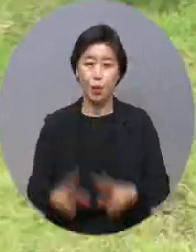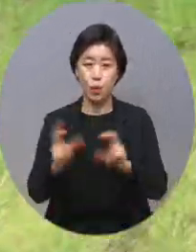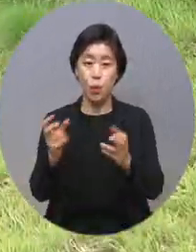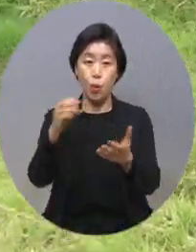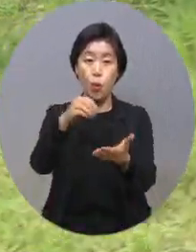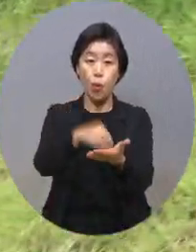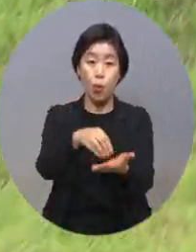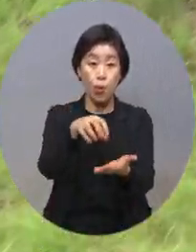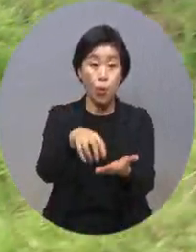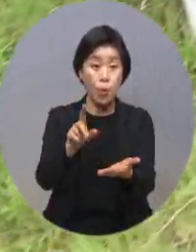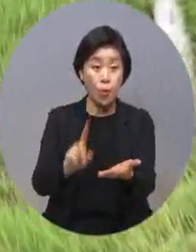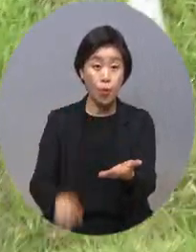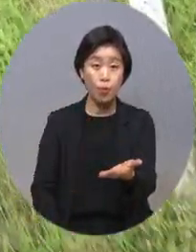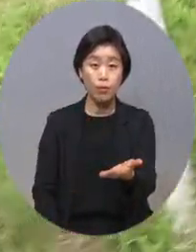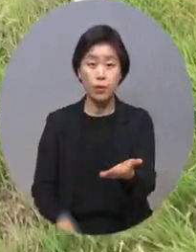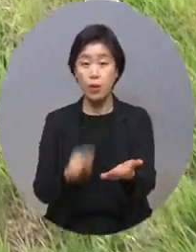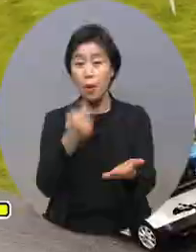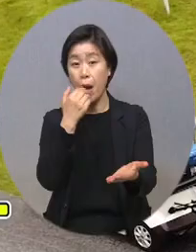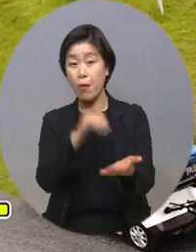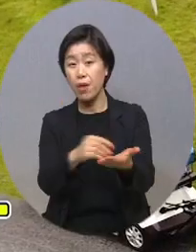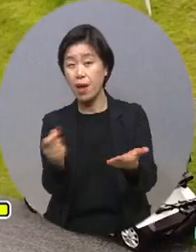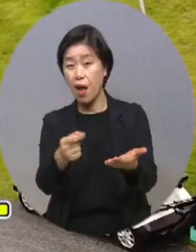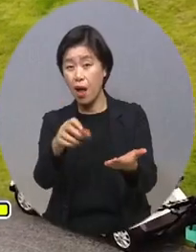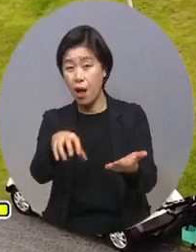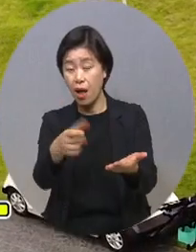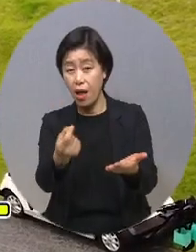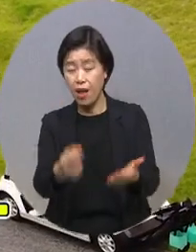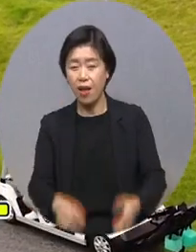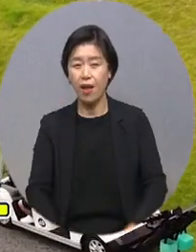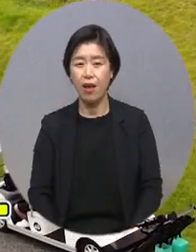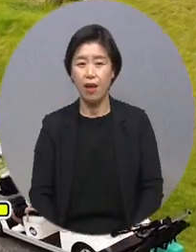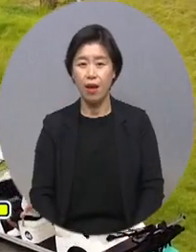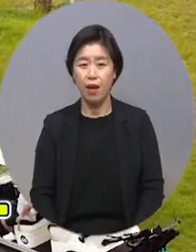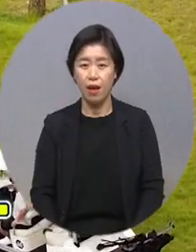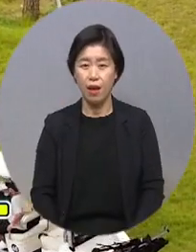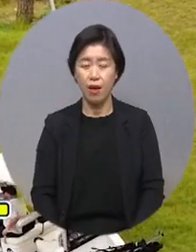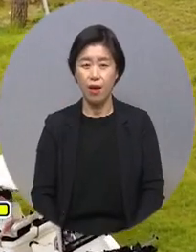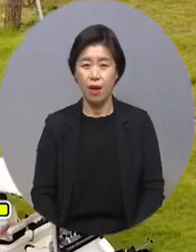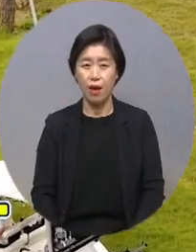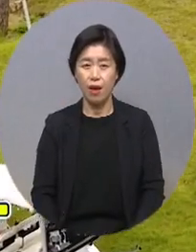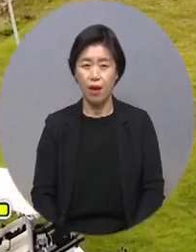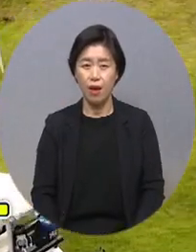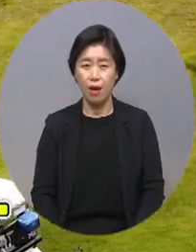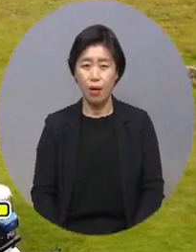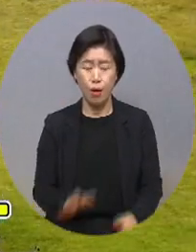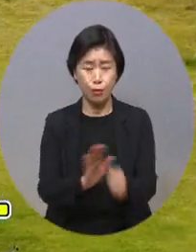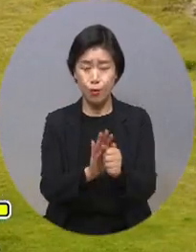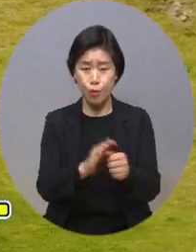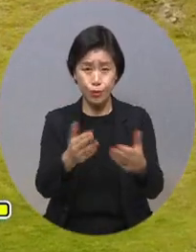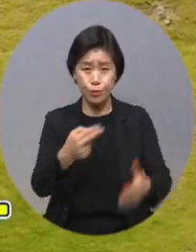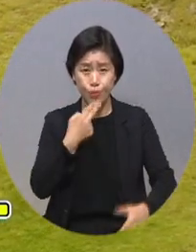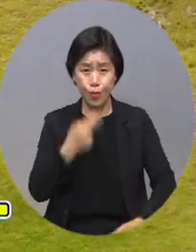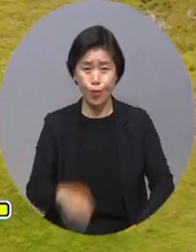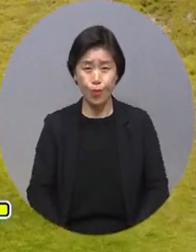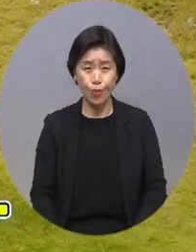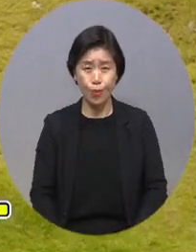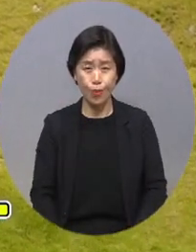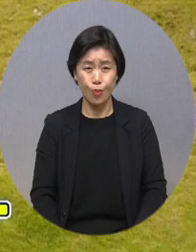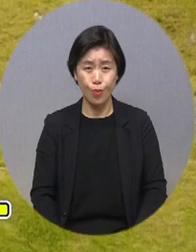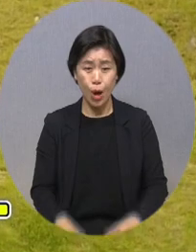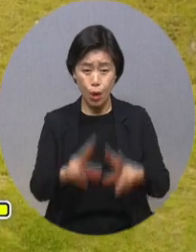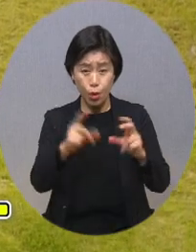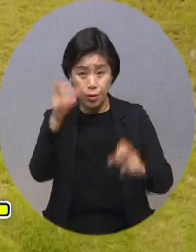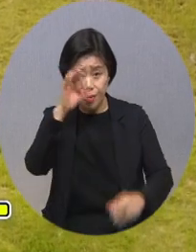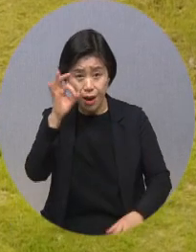쪽이죠? 아, 나 내려올 줄 알았는데. 우와 둘 다 같은 팀인데 절대 안 올라간다. 절대 서로 같이 안 찾아주는 거야?